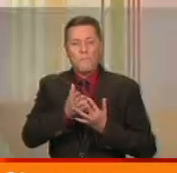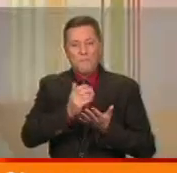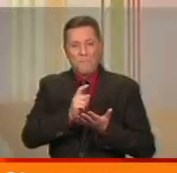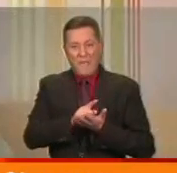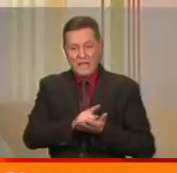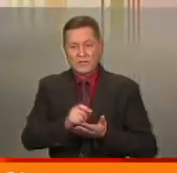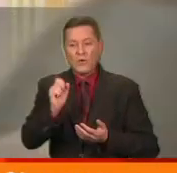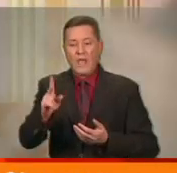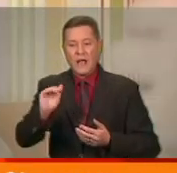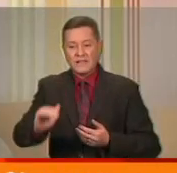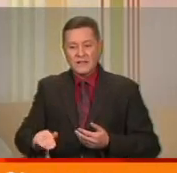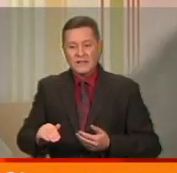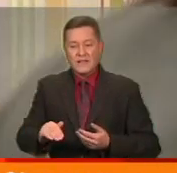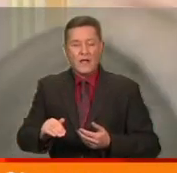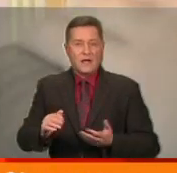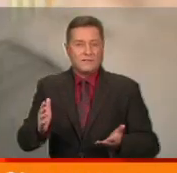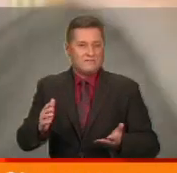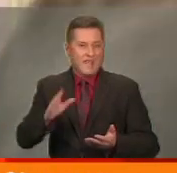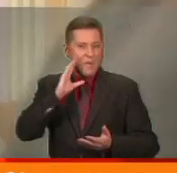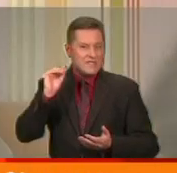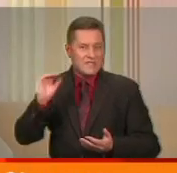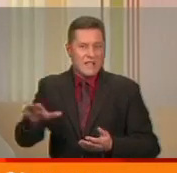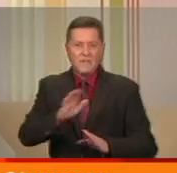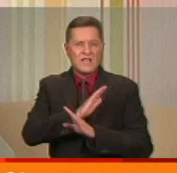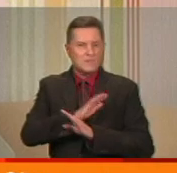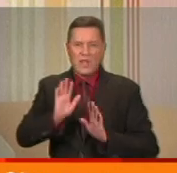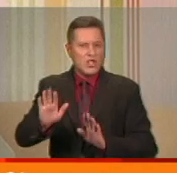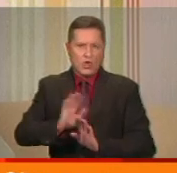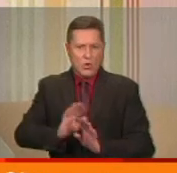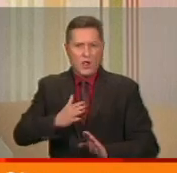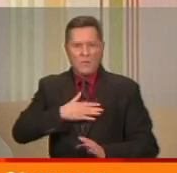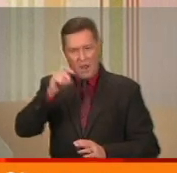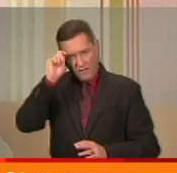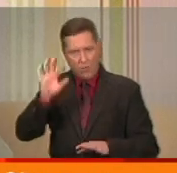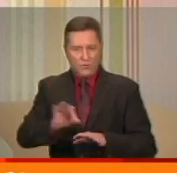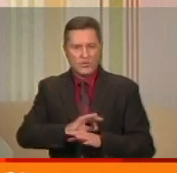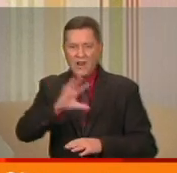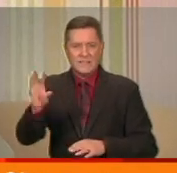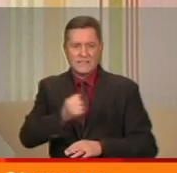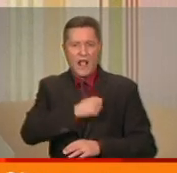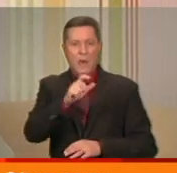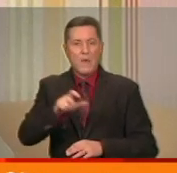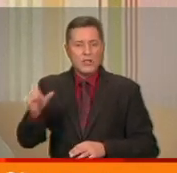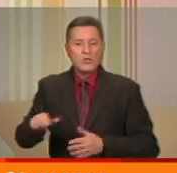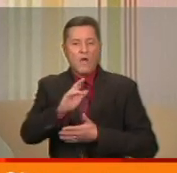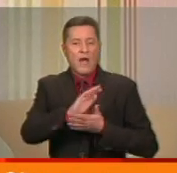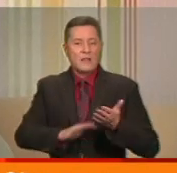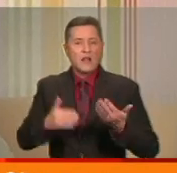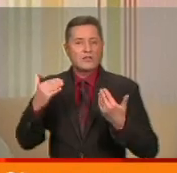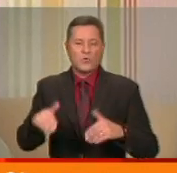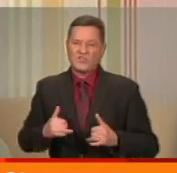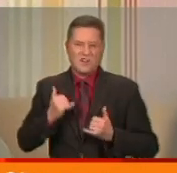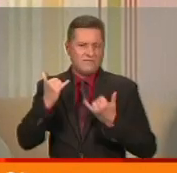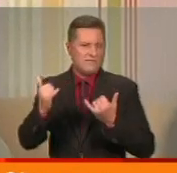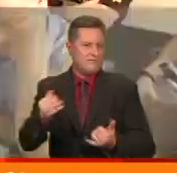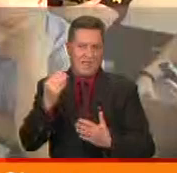воїна. Обесценивание смертей не только Вадика, а всіх бойців. А далі вже йде неуваження